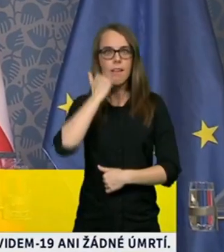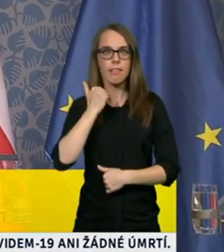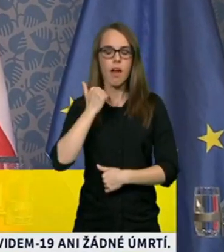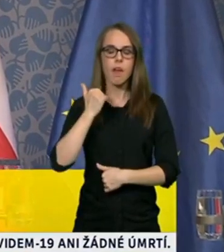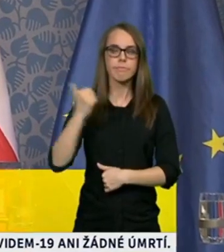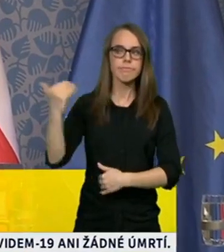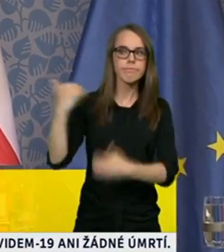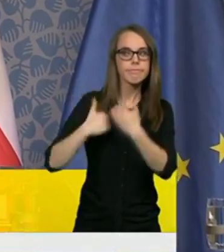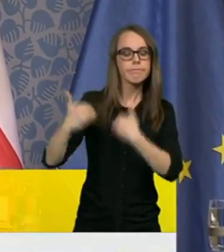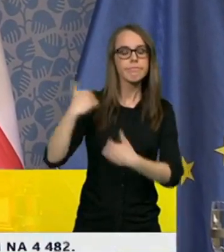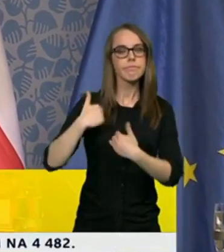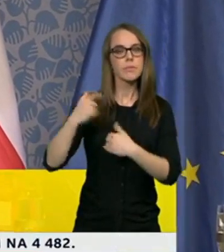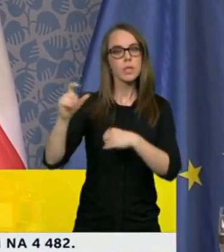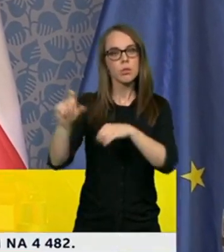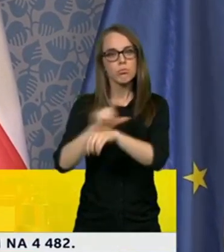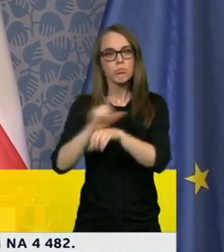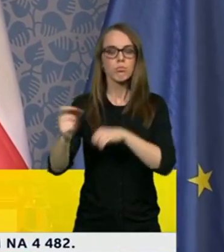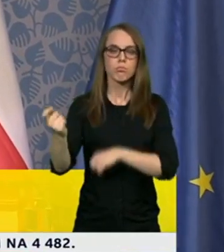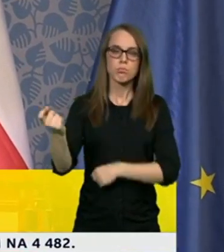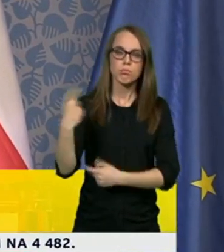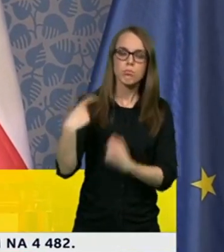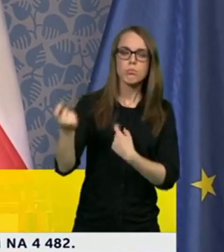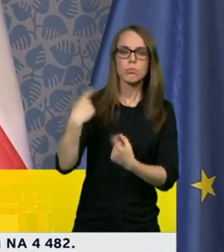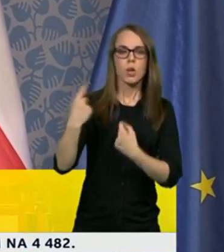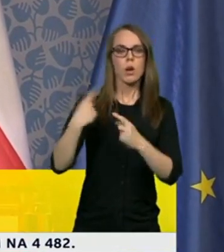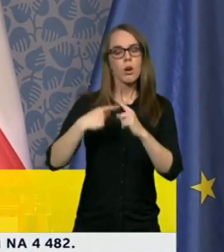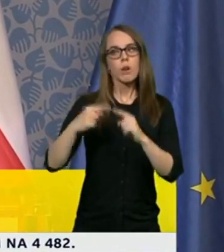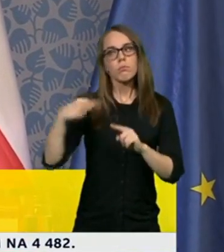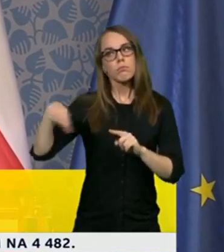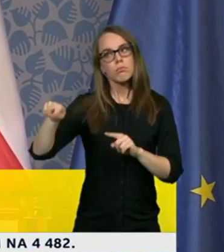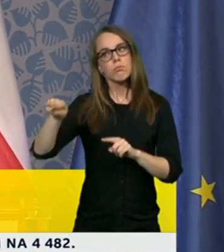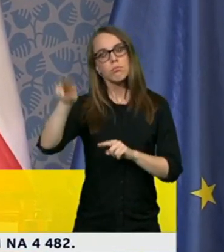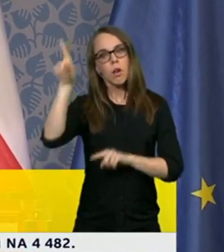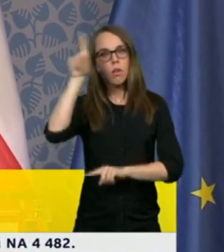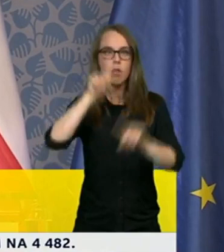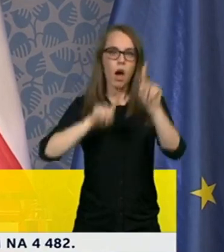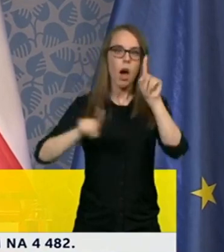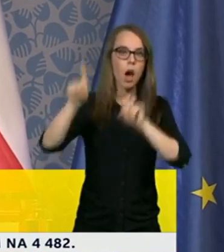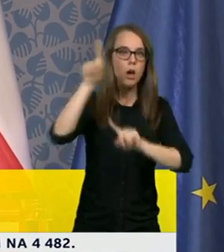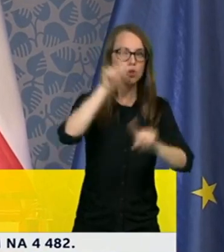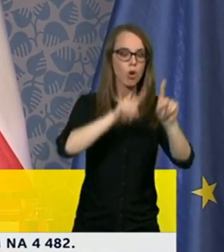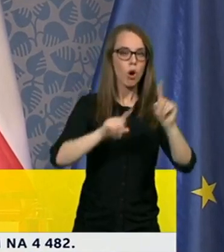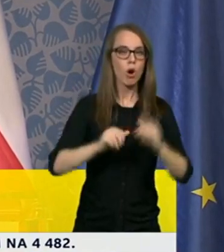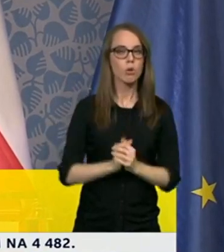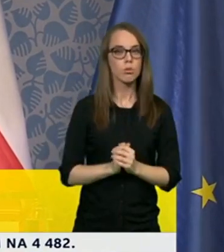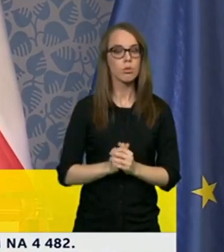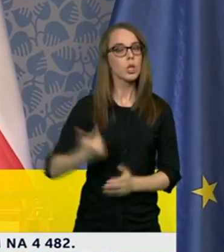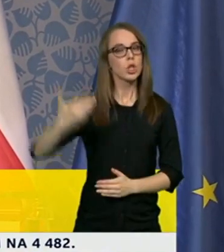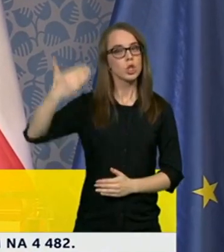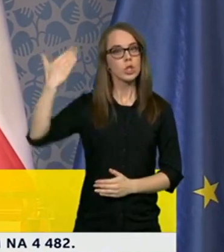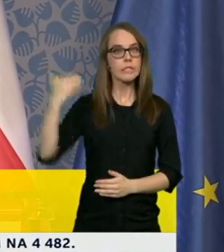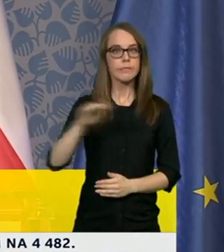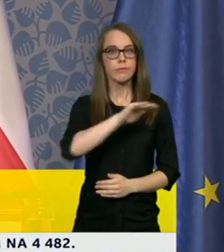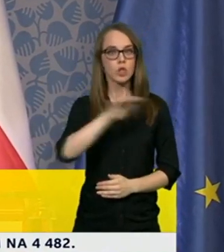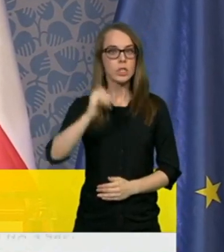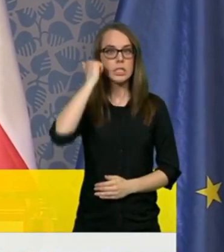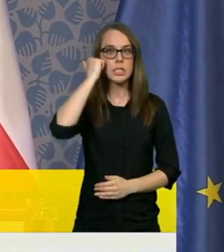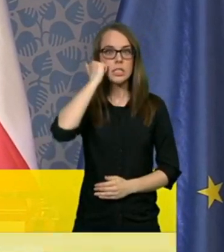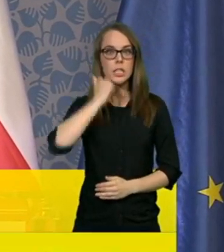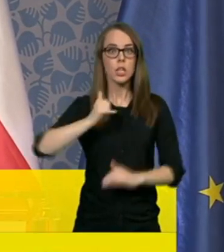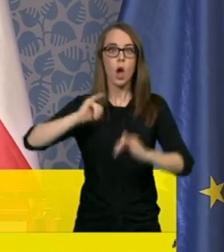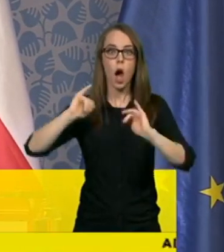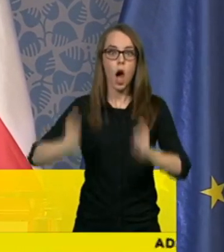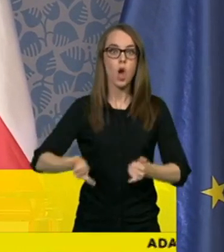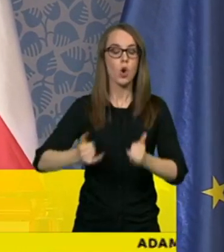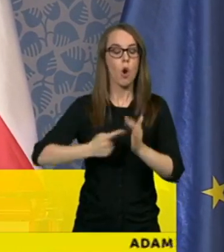a bylo to něco, co zkrátka každý požadoval nosit roušku. Dnes ta situace je jiná, takže nechceme úplně